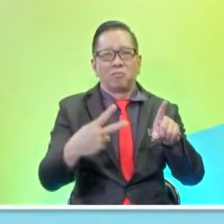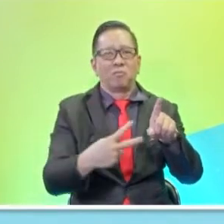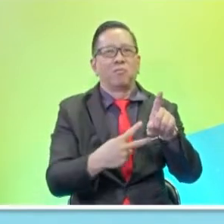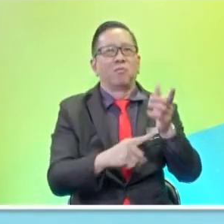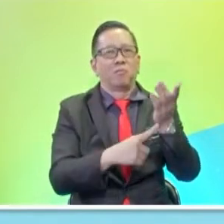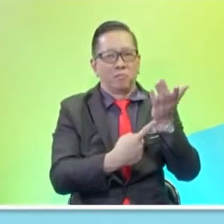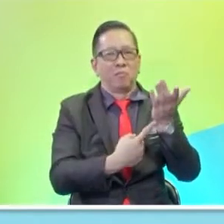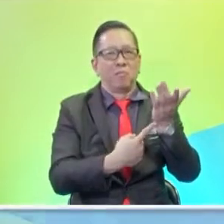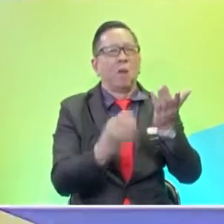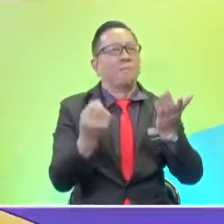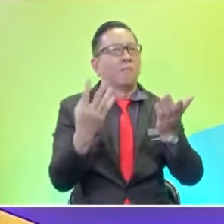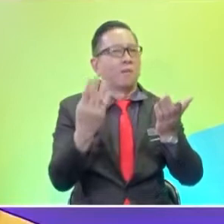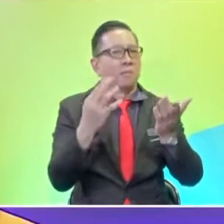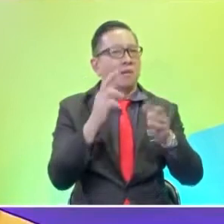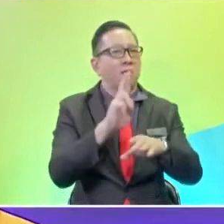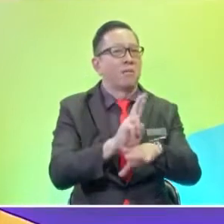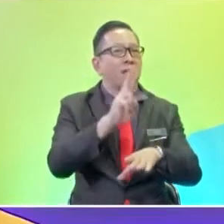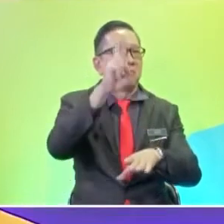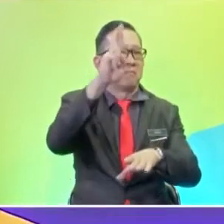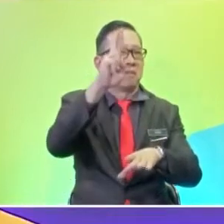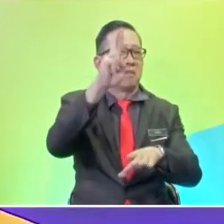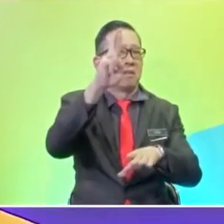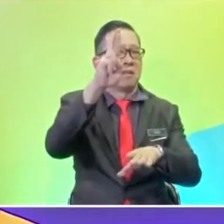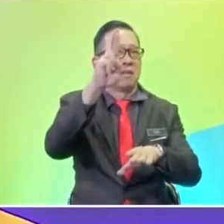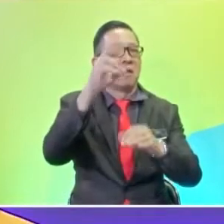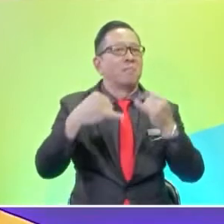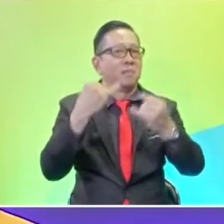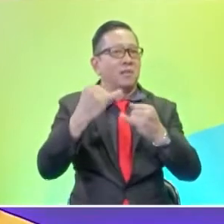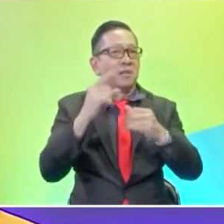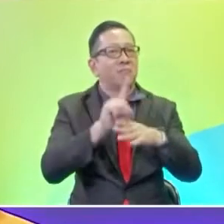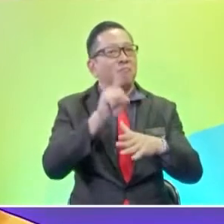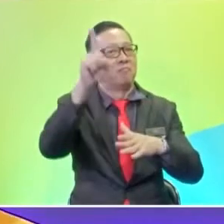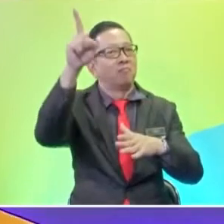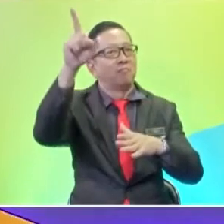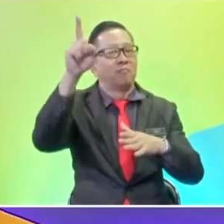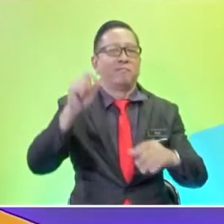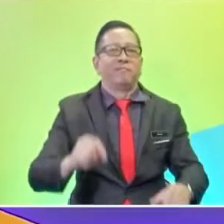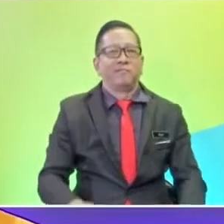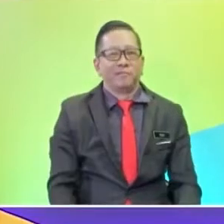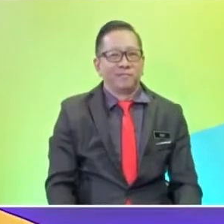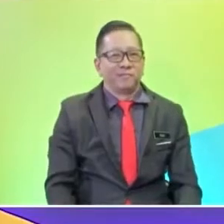berapa yang berjaya ke angkasa